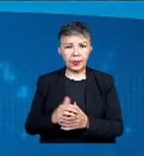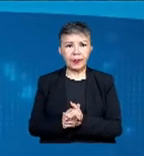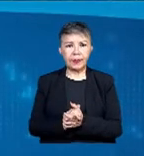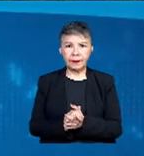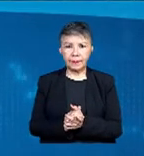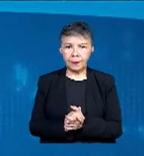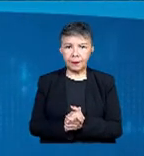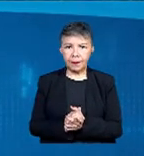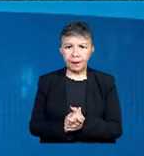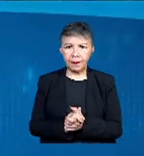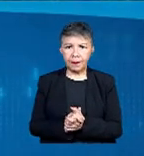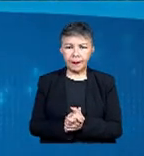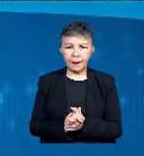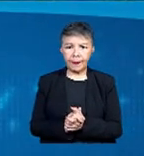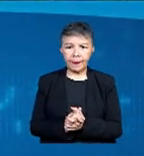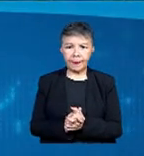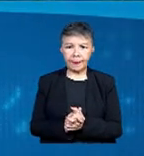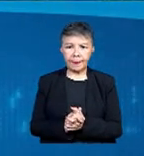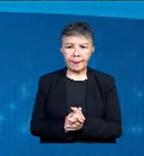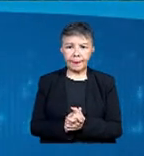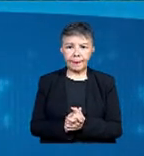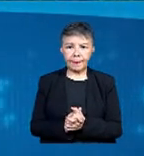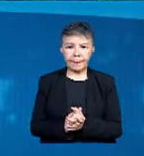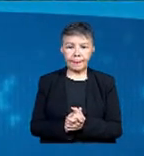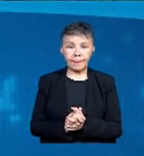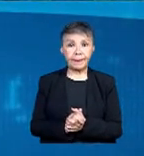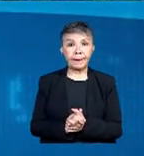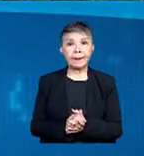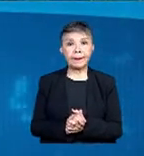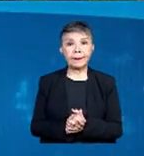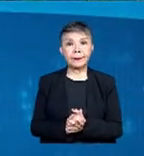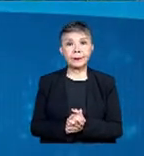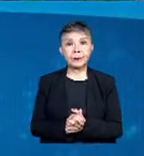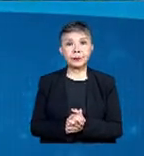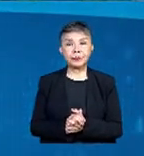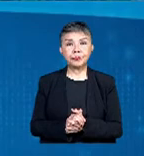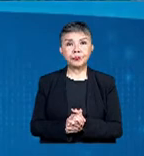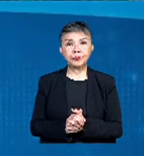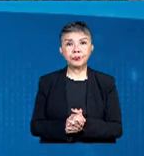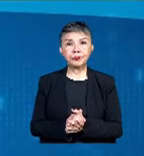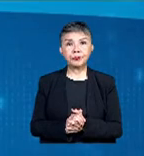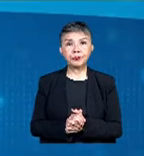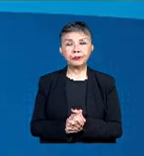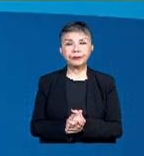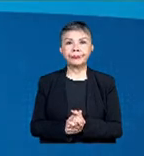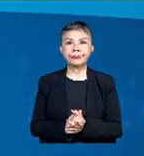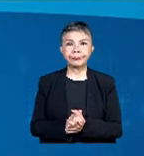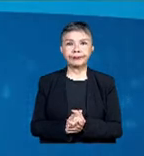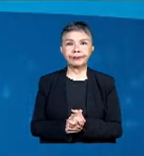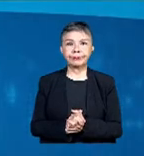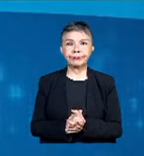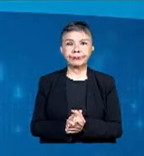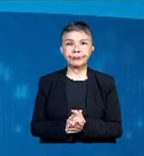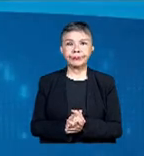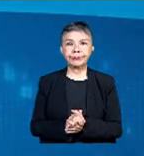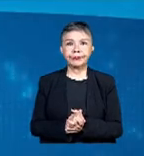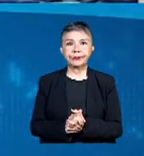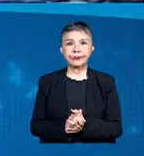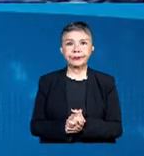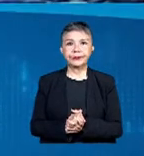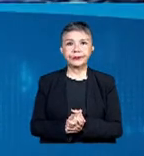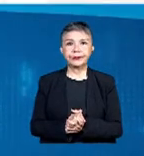tenda pengaturan khusus bagi mereka. Itu yang kami lakukan di Kota Jayapura. Iya, baik. Jadi tidak